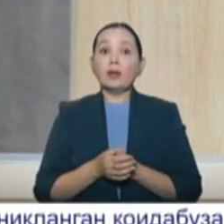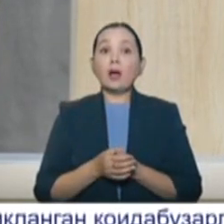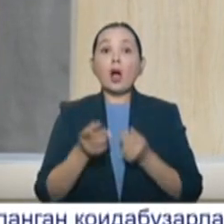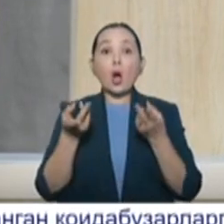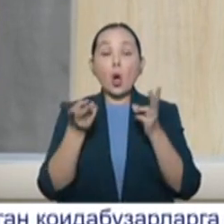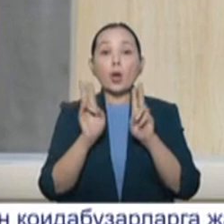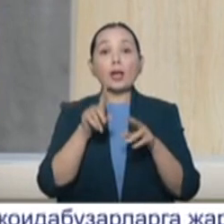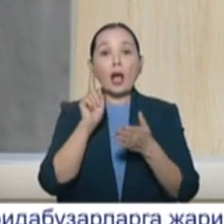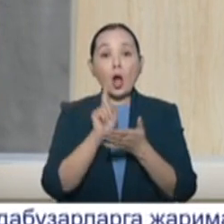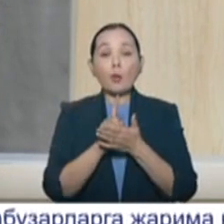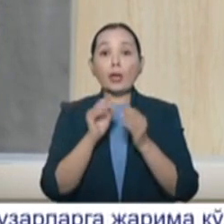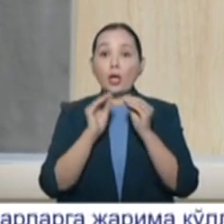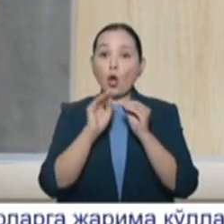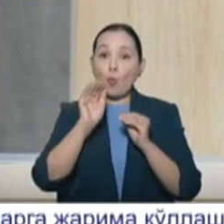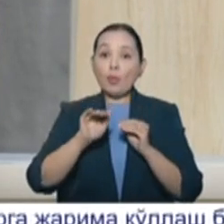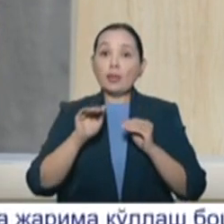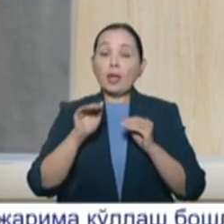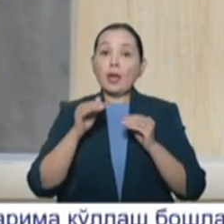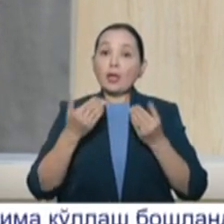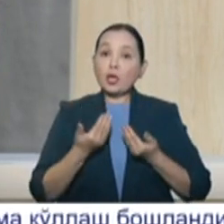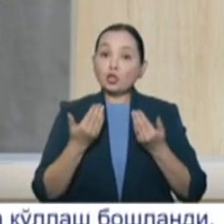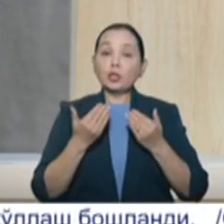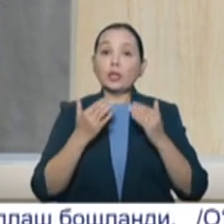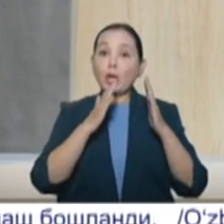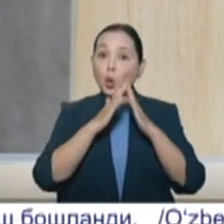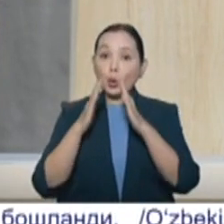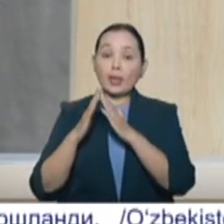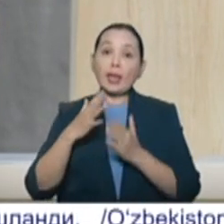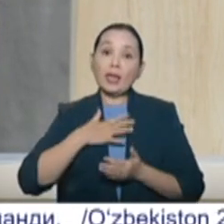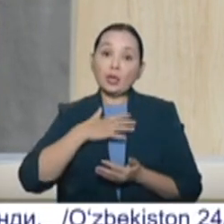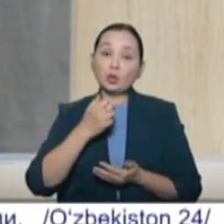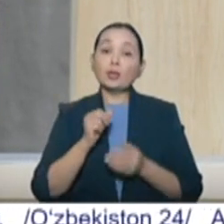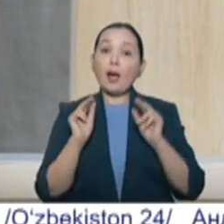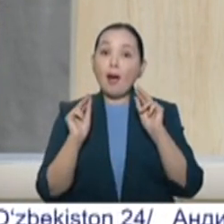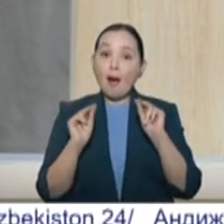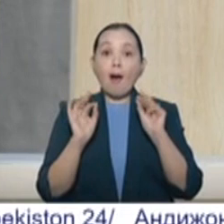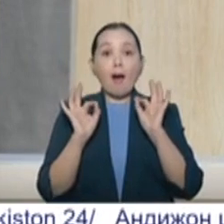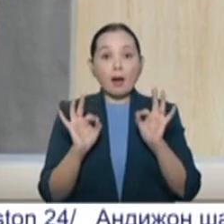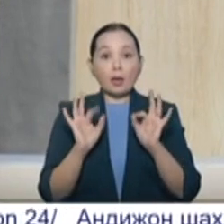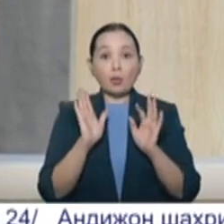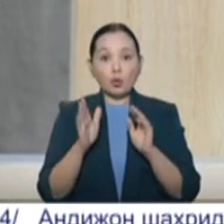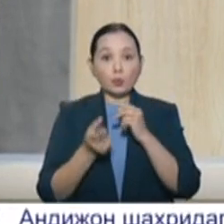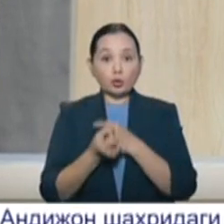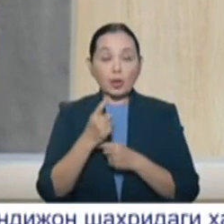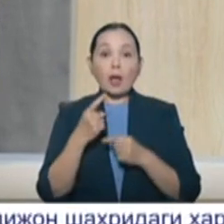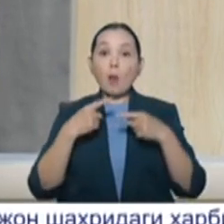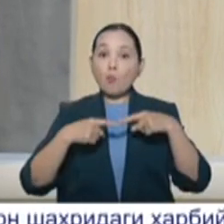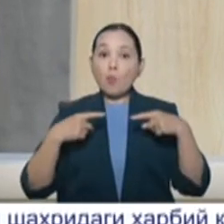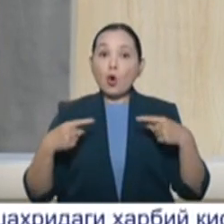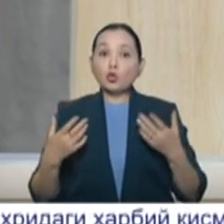Qolgan albatta 10 mingtaga yashaydigan uyga yashaydigan nimalarda e'tirozlari haqli bo'lib chiqadi. Va boshqa